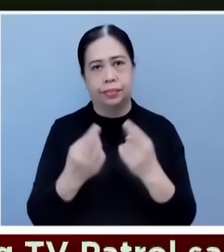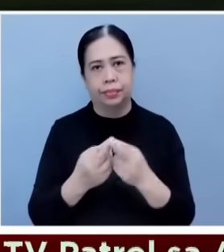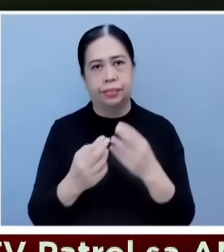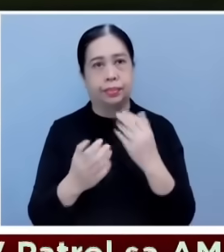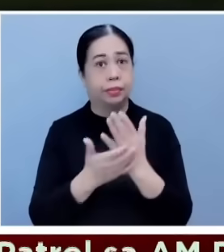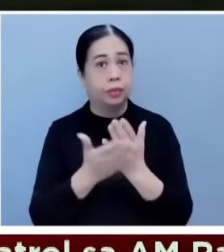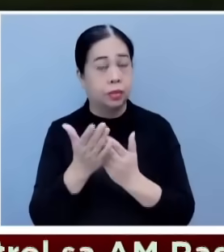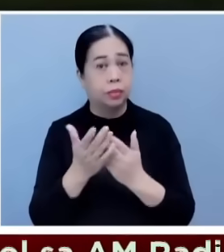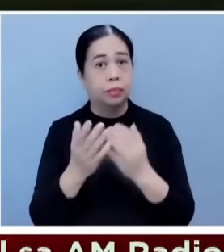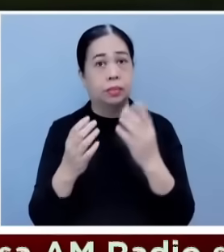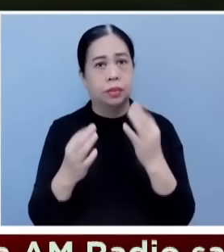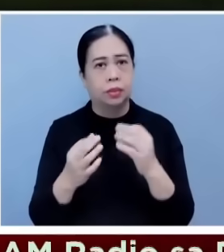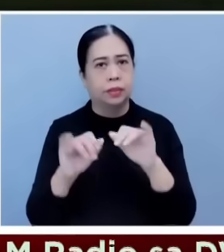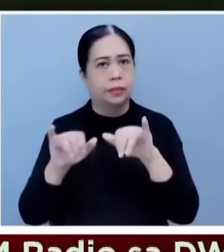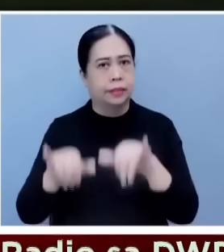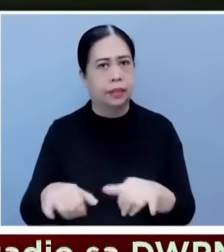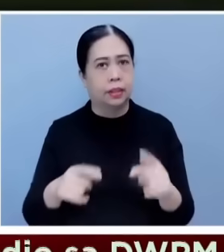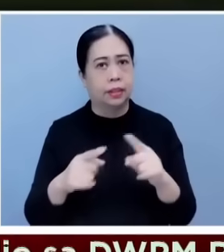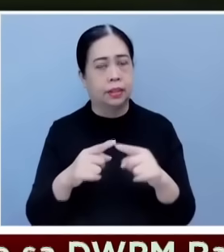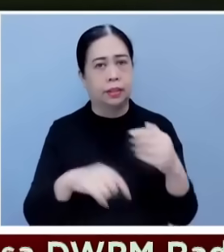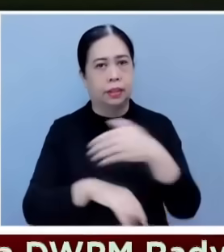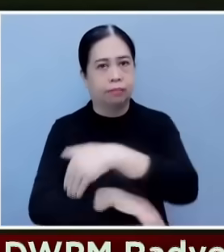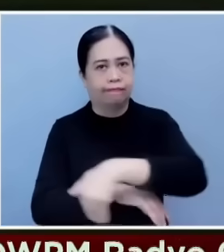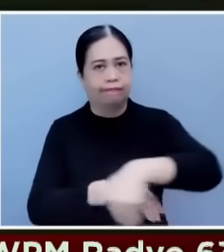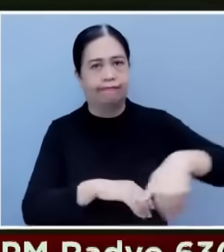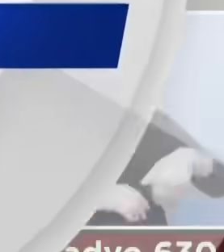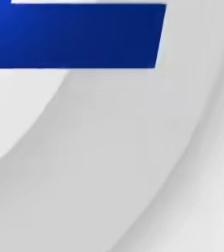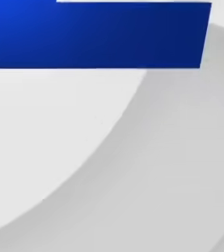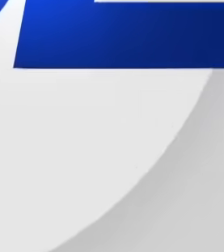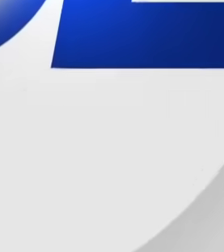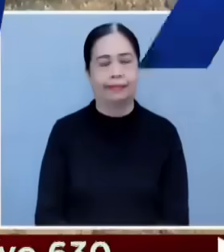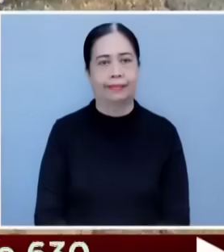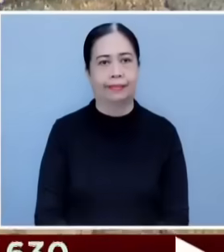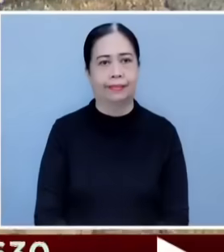naman na mananatili hanggang ngayong magdamag.